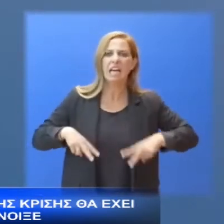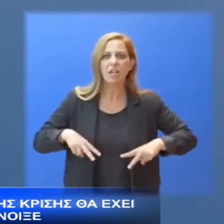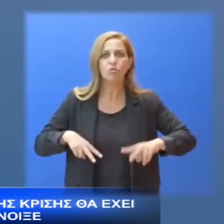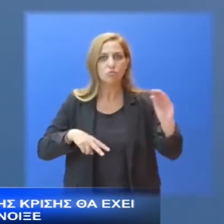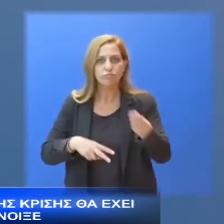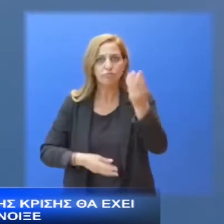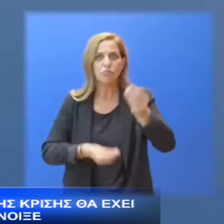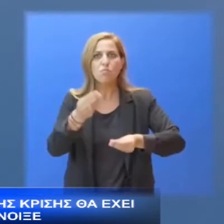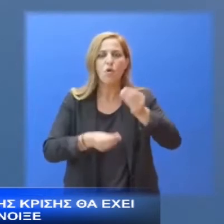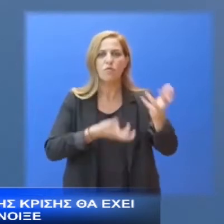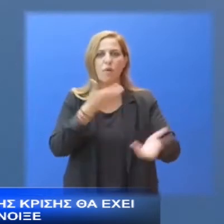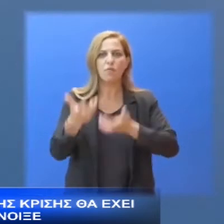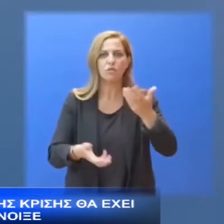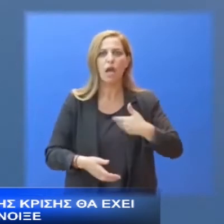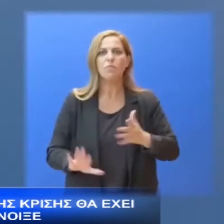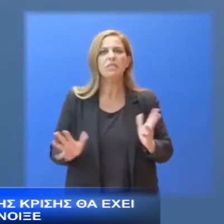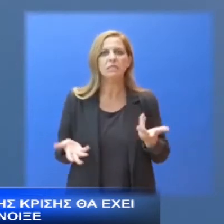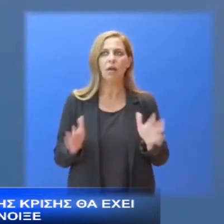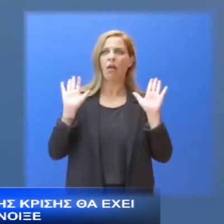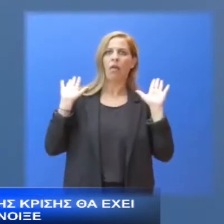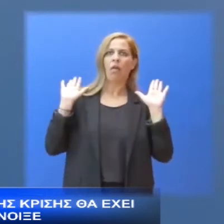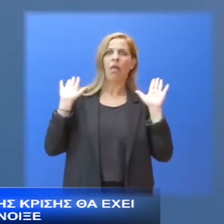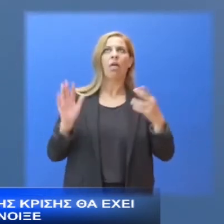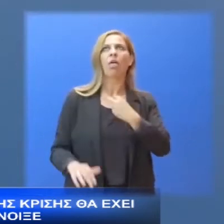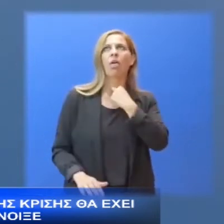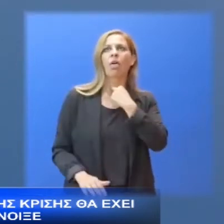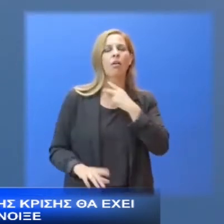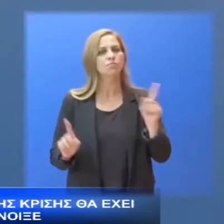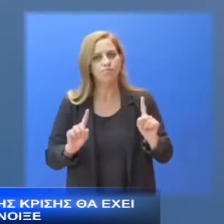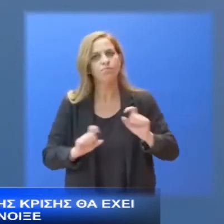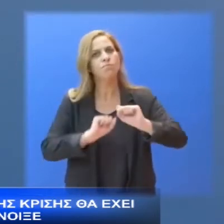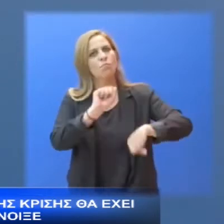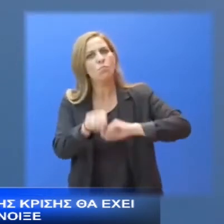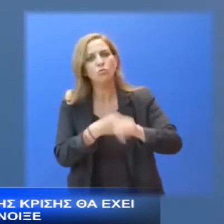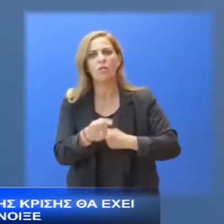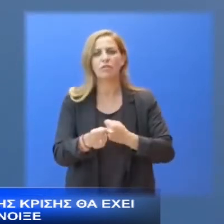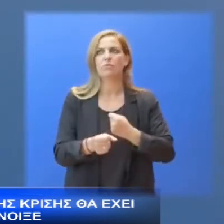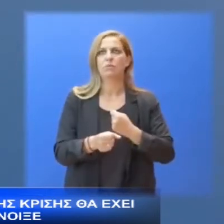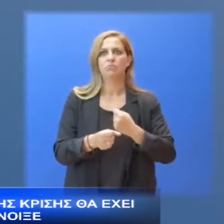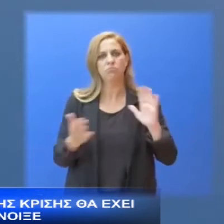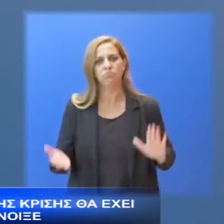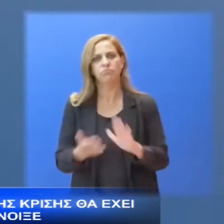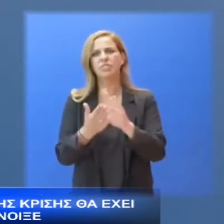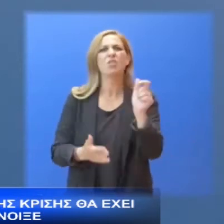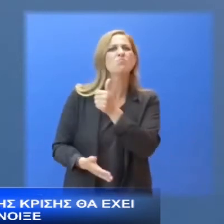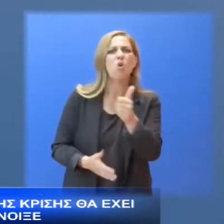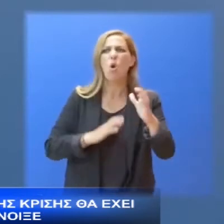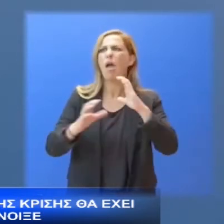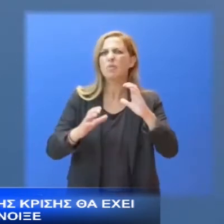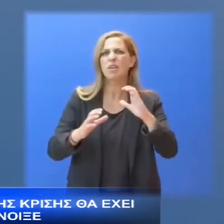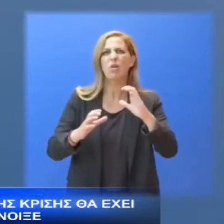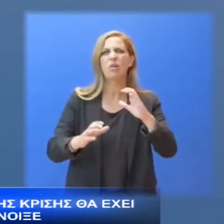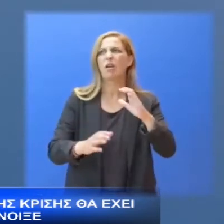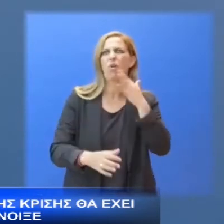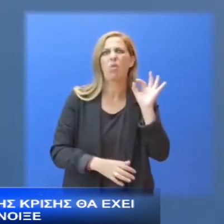τα χέρια ψηλά. Δεν έμειναν θεατές, δεν αναλώθηκαν σε επικοινωνιακούς χειρισμούς. Όλοι μάχονται,